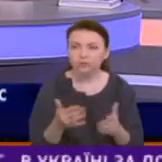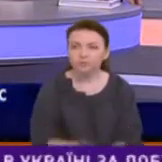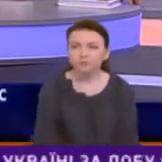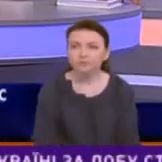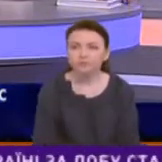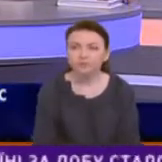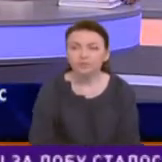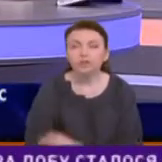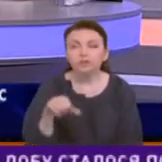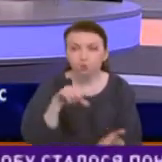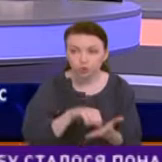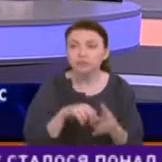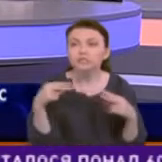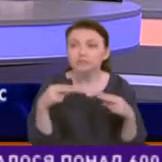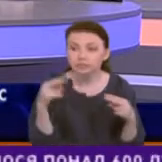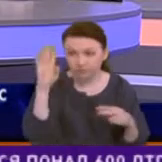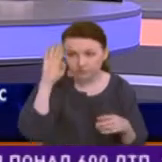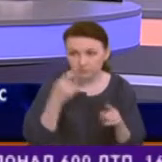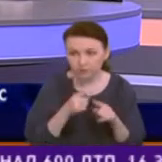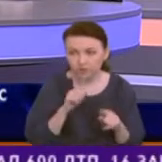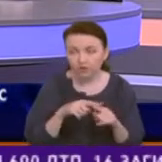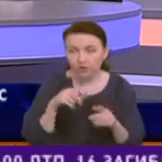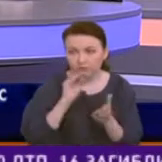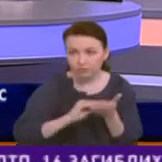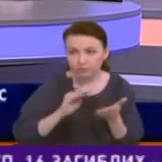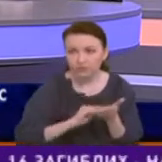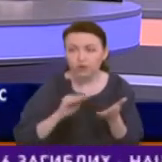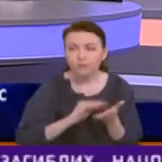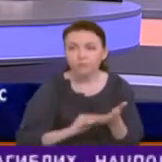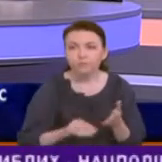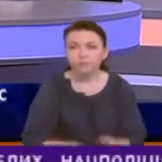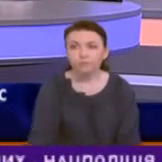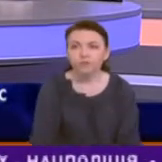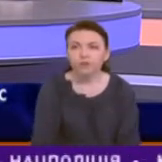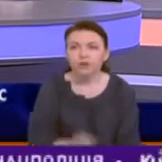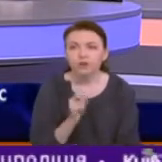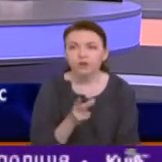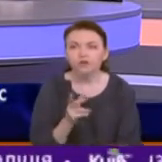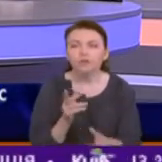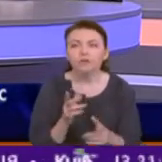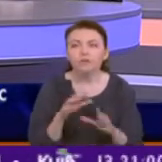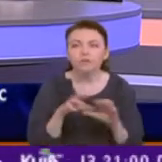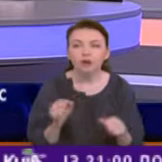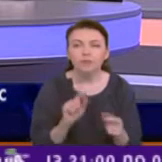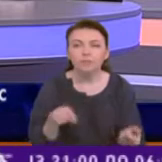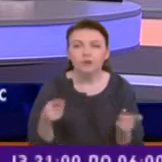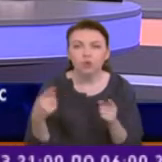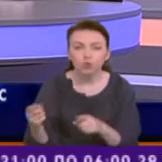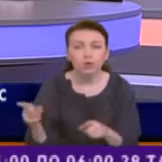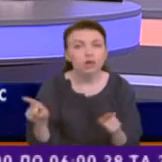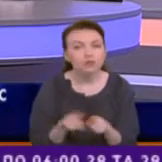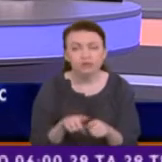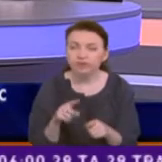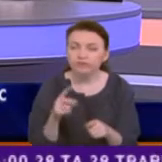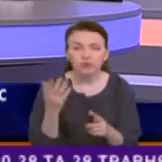учасник і свідок всіх тих подій. Там є багато і про цей момент, і про патріарха Мстислава, як приходила влада, як утворювалася автокефалія. Таких речей ви там